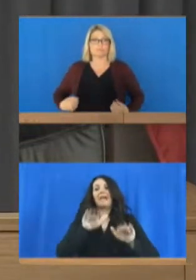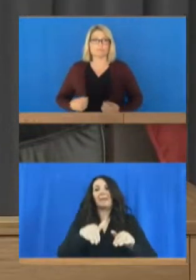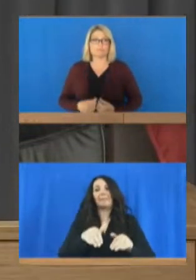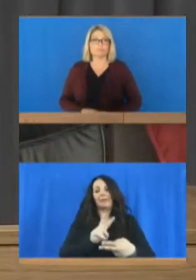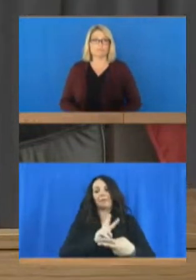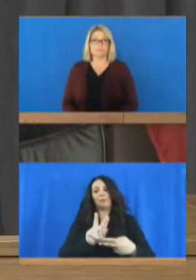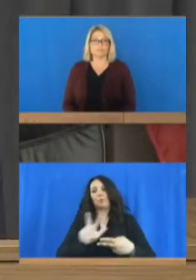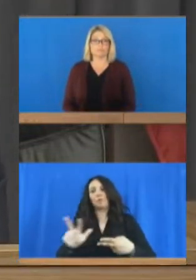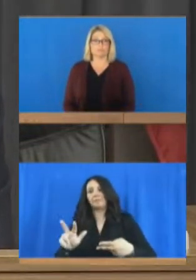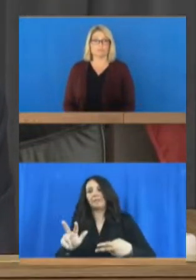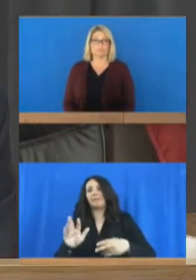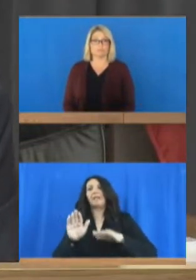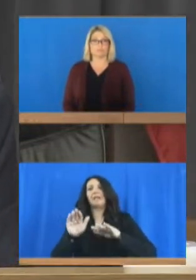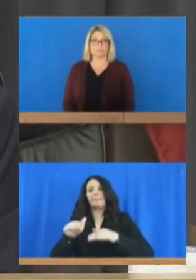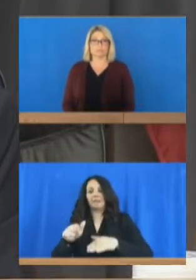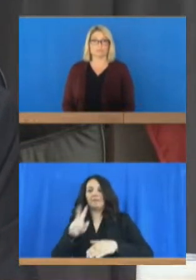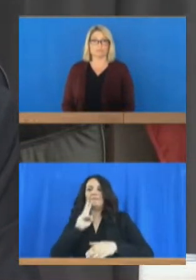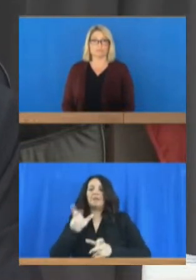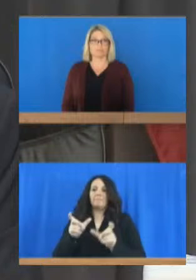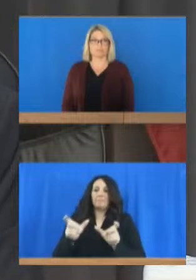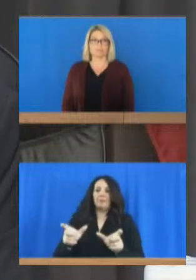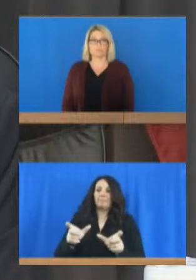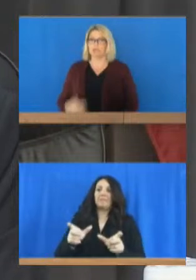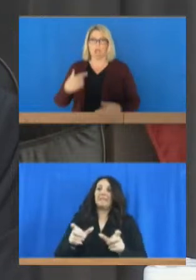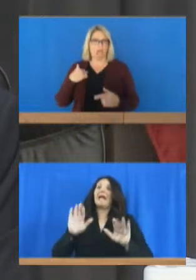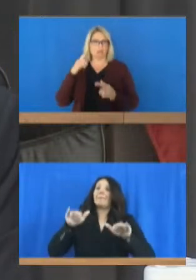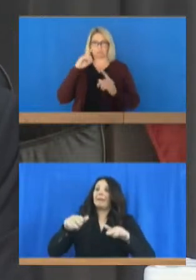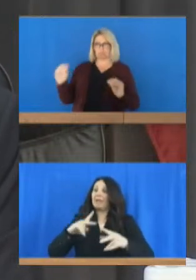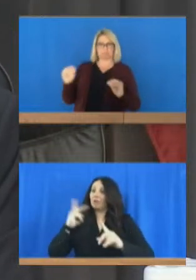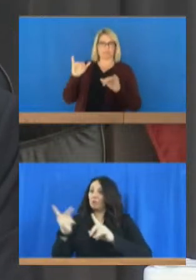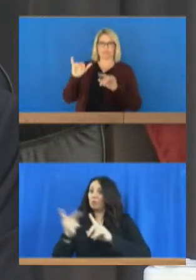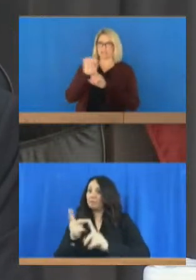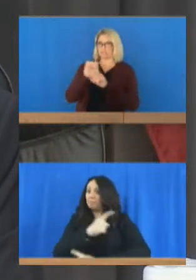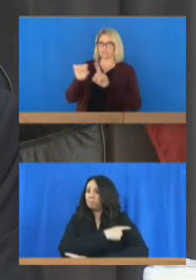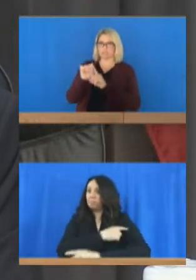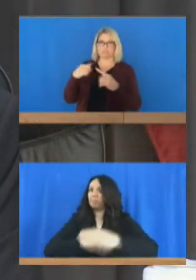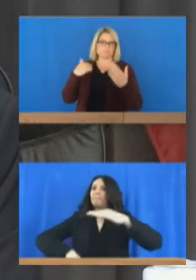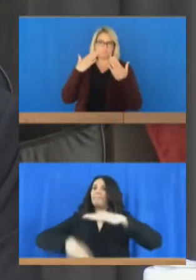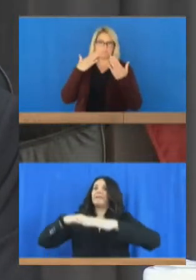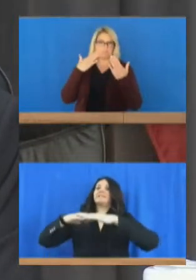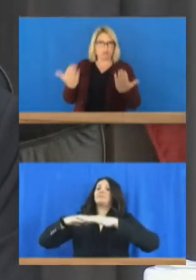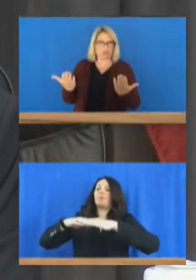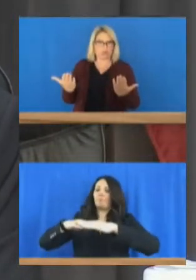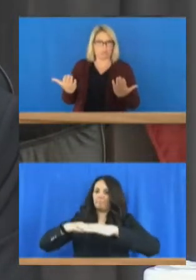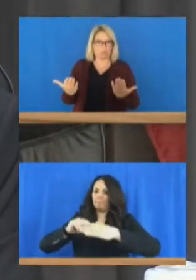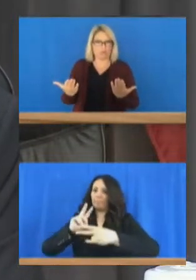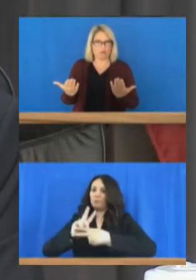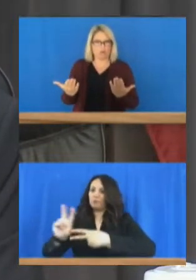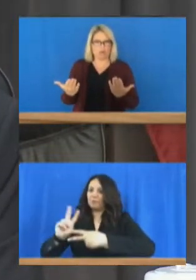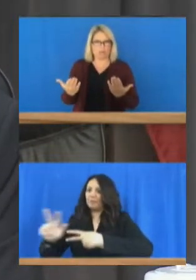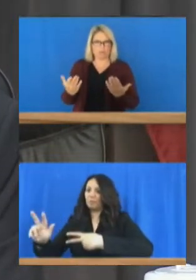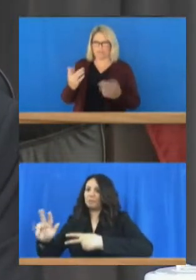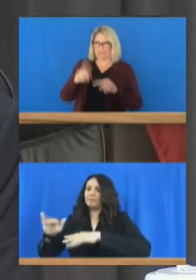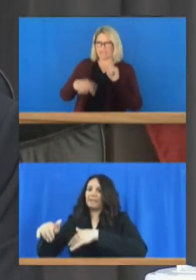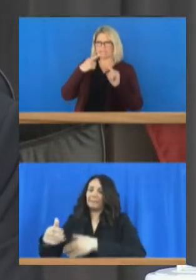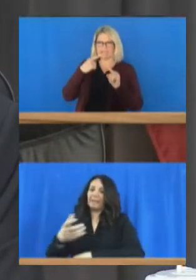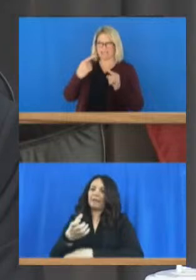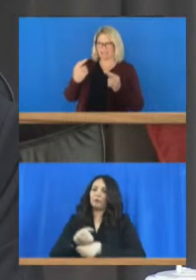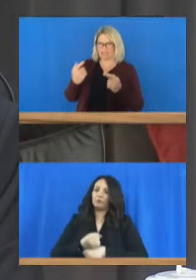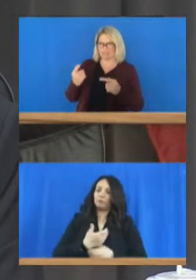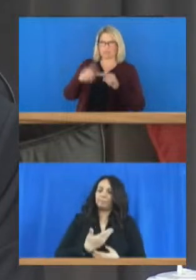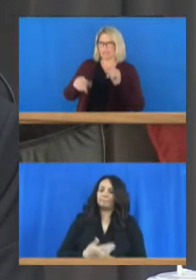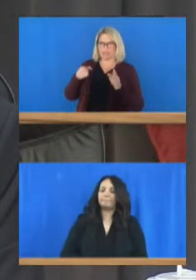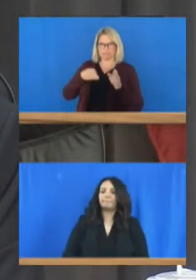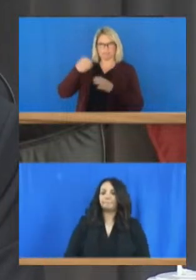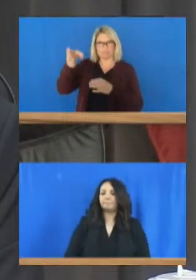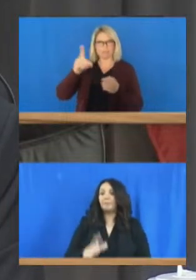directly. It's the usual restrictions around stopping and so on, but. Jean-Philippe Hughes, Radio-Canada. Oui, bonjour. J'ai une